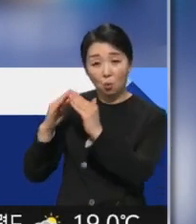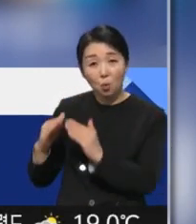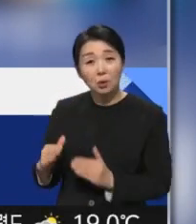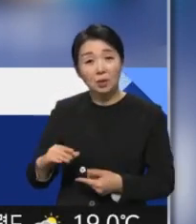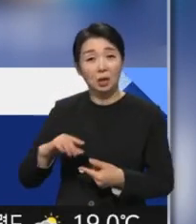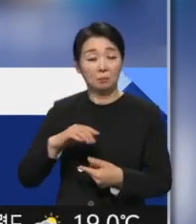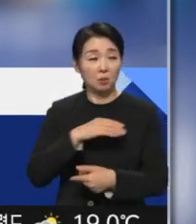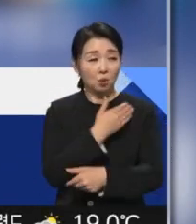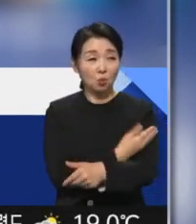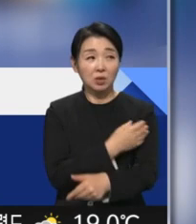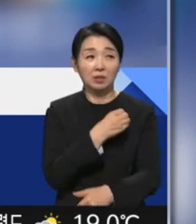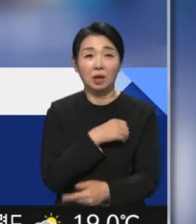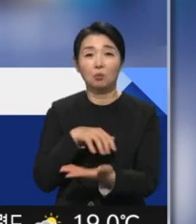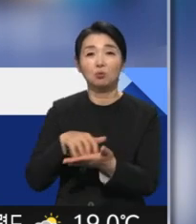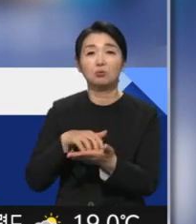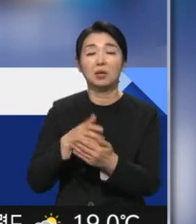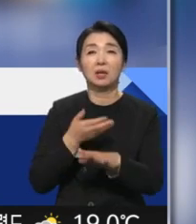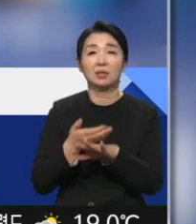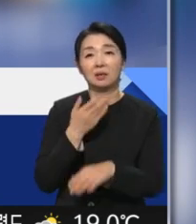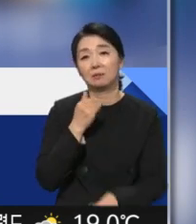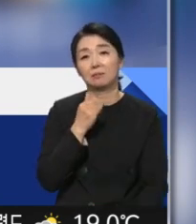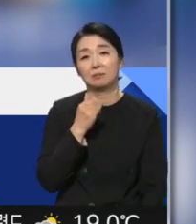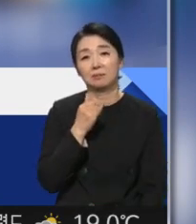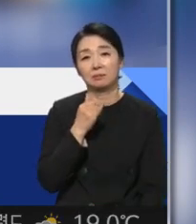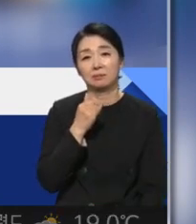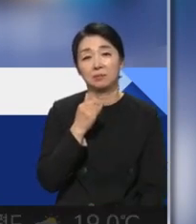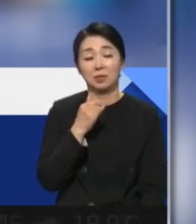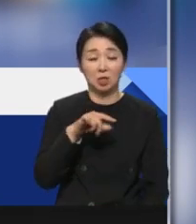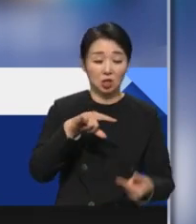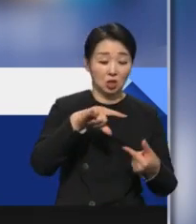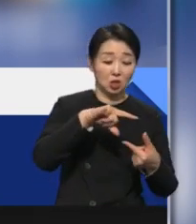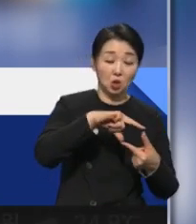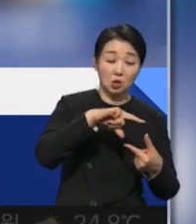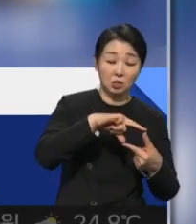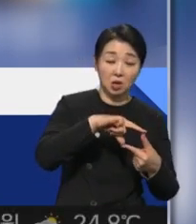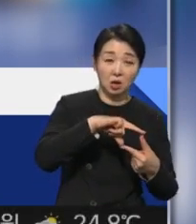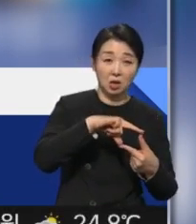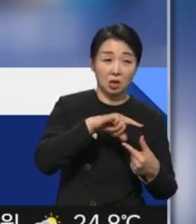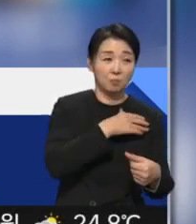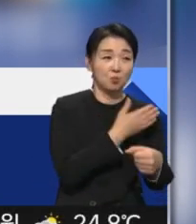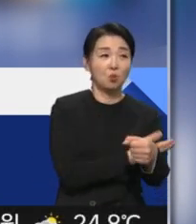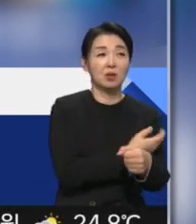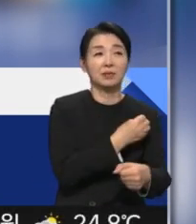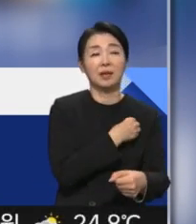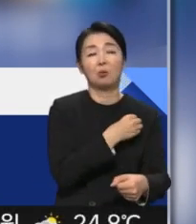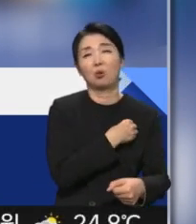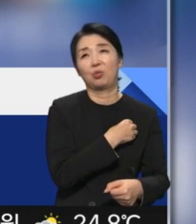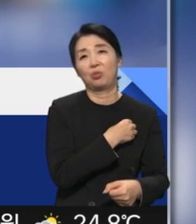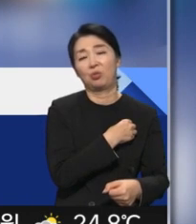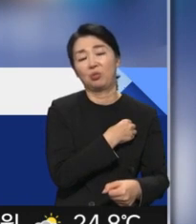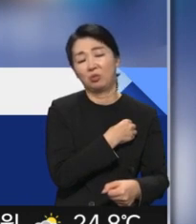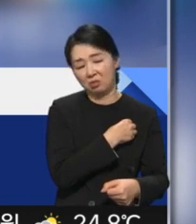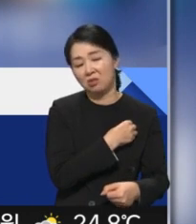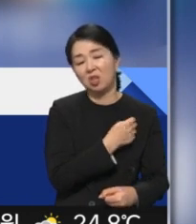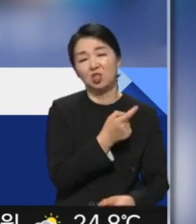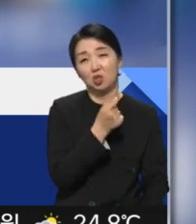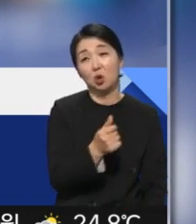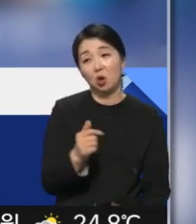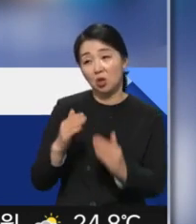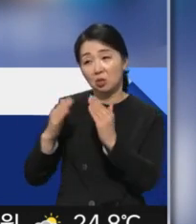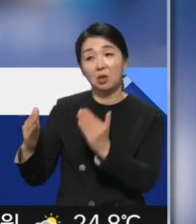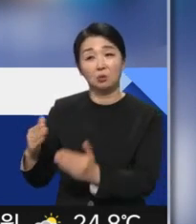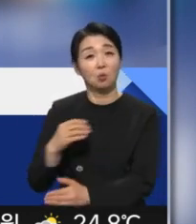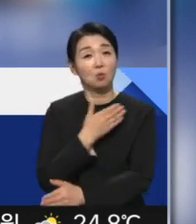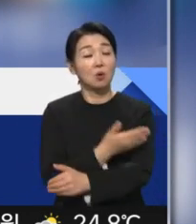권리당원 숫자가 다를 수 있다. 영남이 권리당원이 적거든요. 네네. 그리고 호남이 많기 때문에